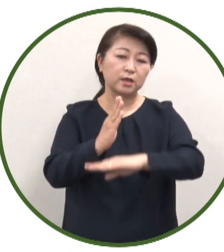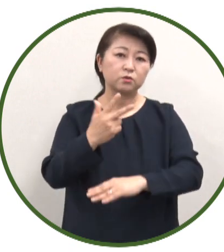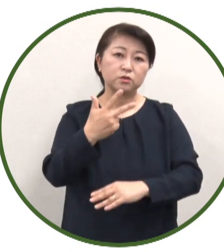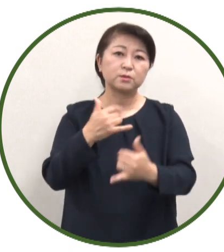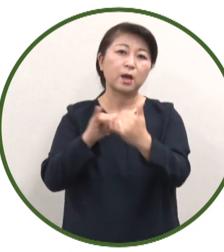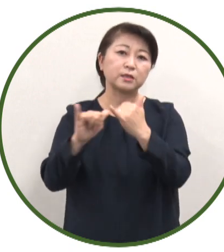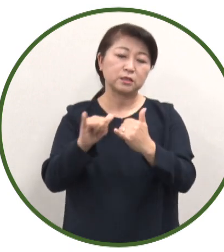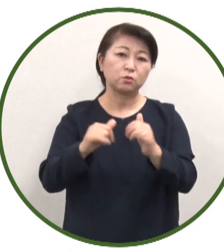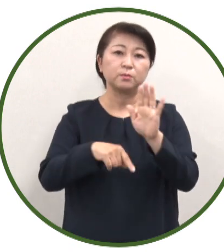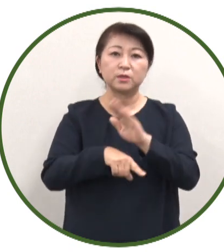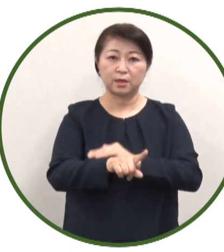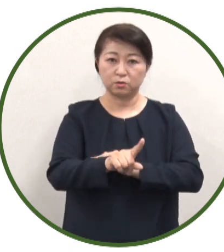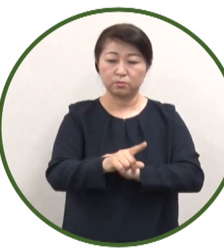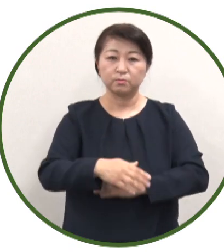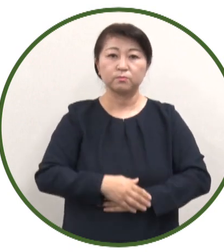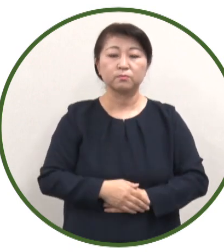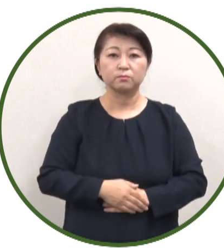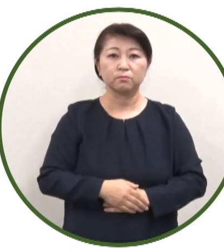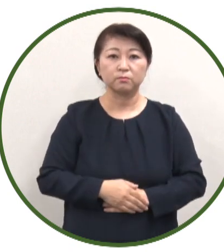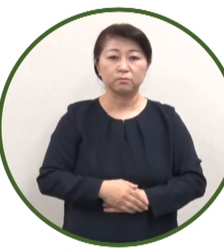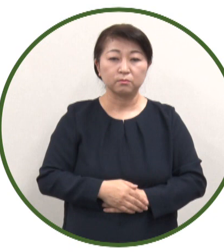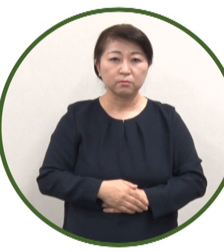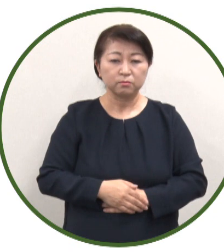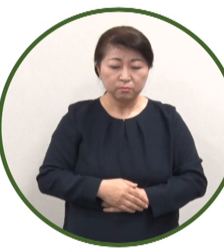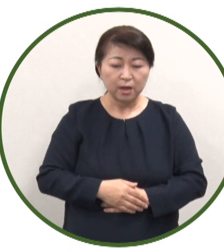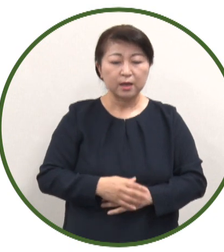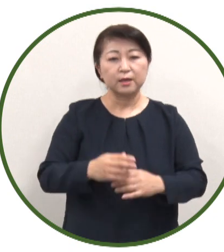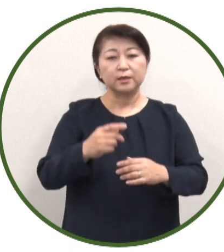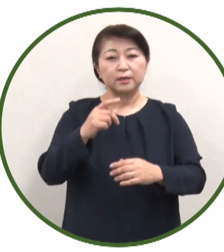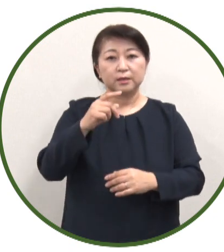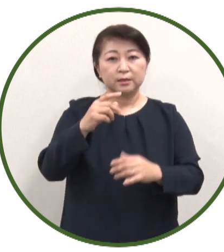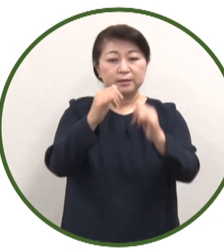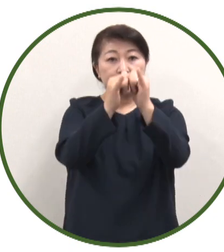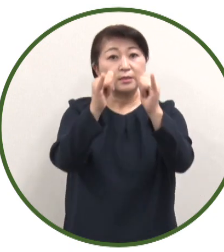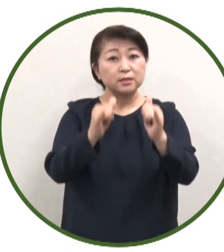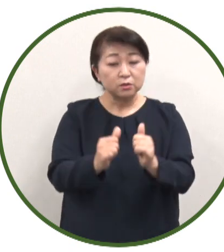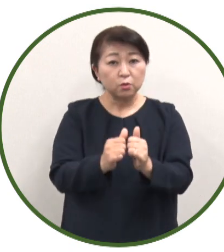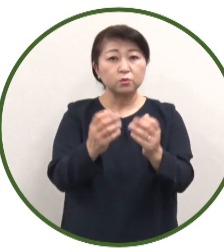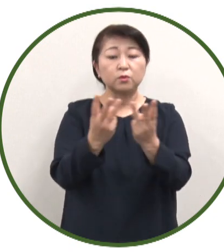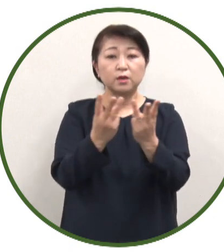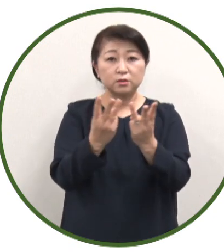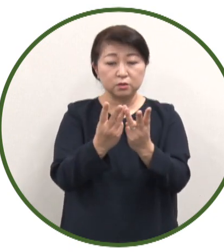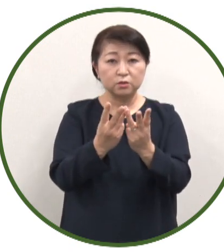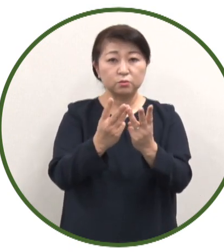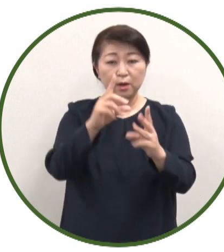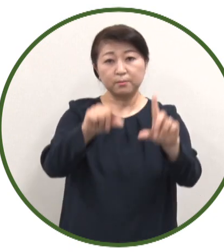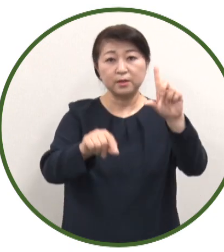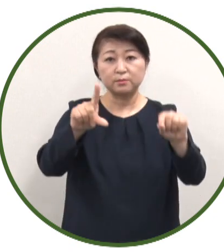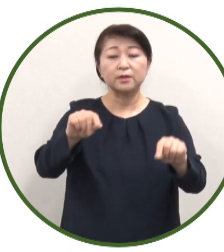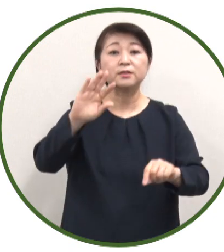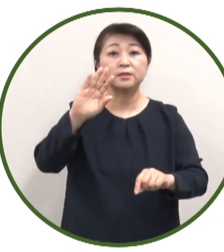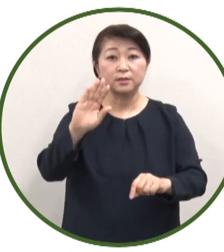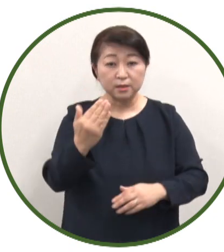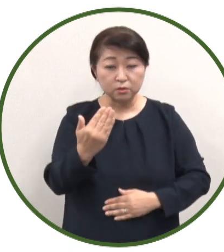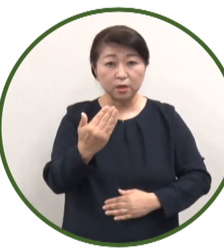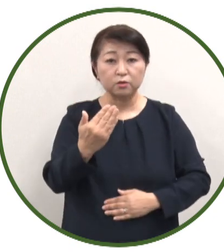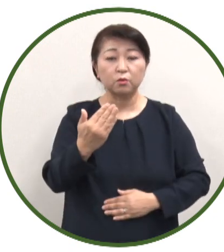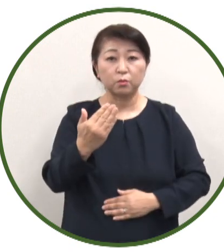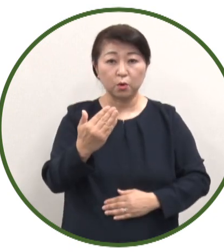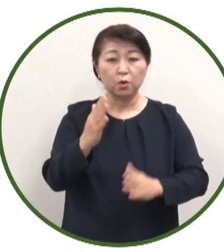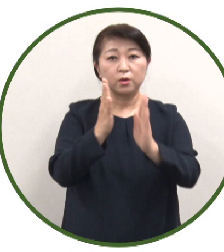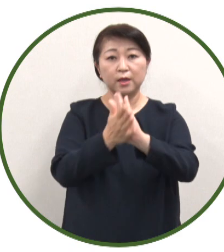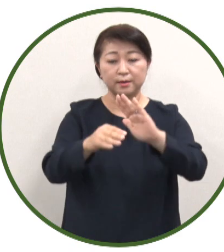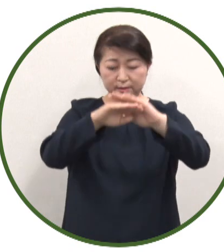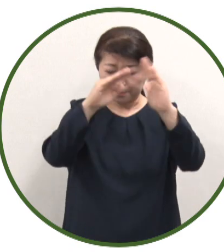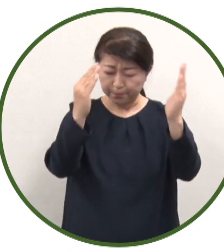ります。市町間で人口に差がありまして、一概に評価することは難しいところもありますけれども、